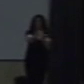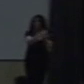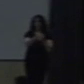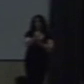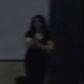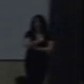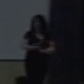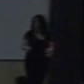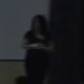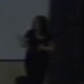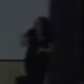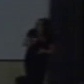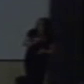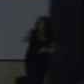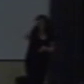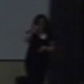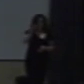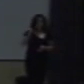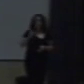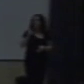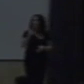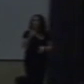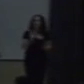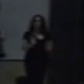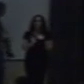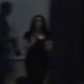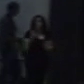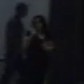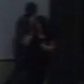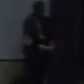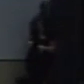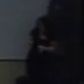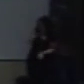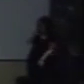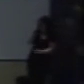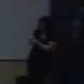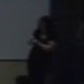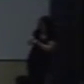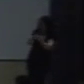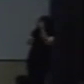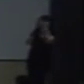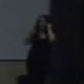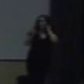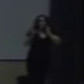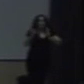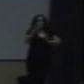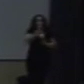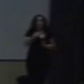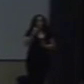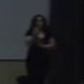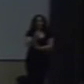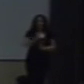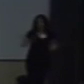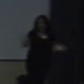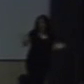Sí, Jordi. Sí, no, era per contestar una mica això. És cert, és una responsabilitat de tots, vull dir, no ens hem d'enganyar tampoc. Jo porto això,